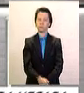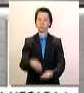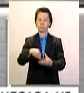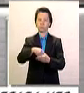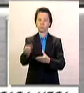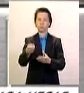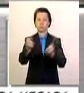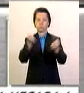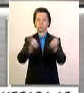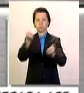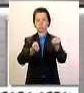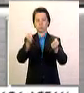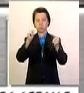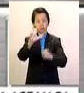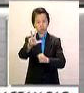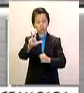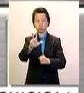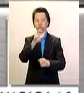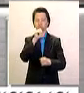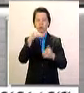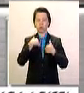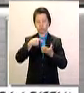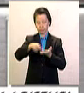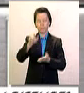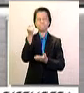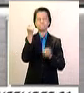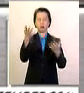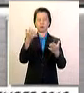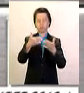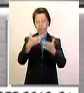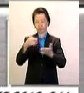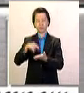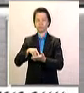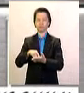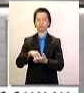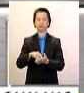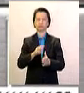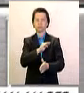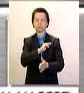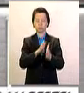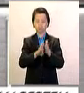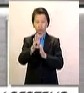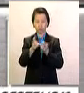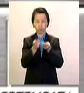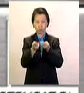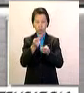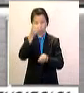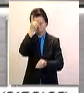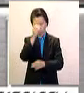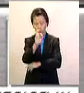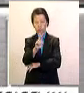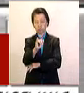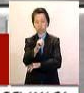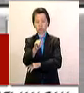Pengeluaran kereta nasional ketiga tidak akan menelan kos yang banyak seperti sebelum ini. Menteri Pembangunan Usahawan Datuk Seri Rizwan